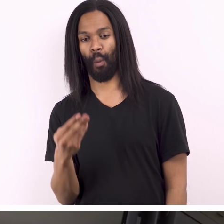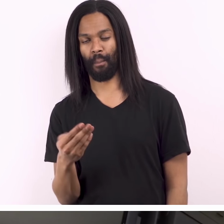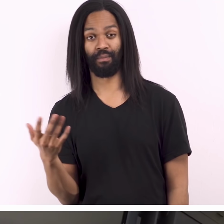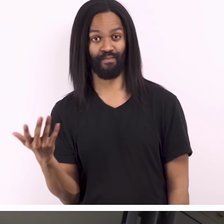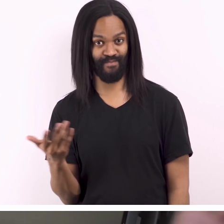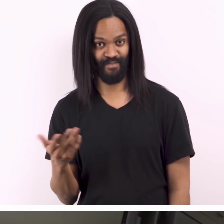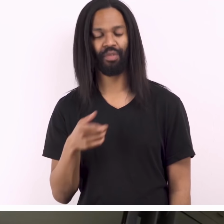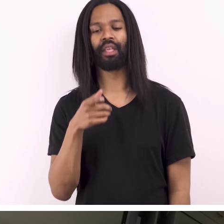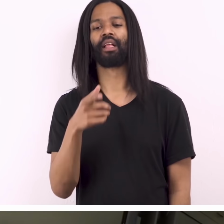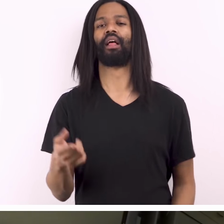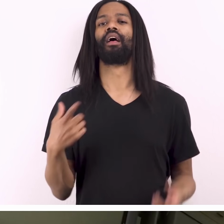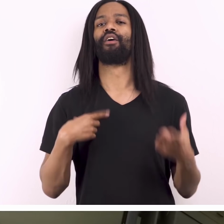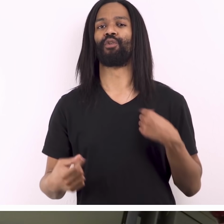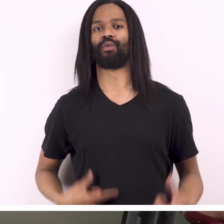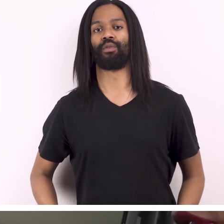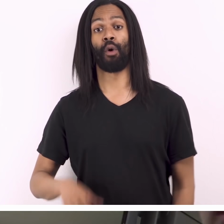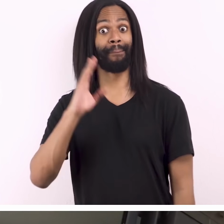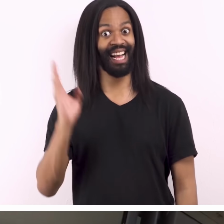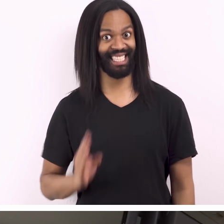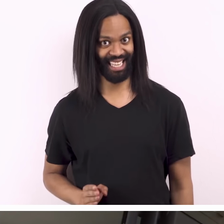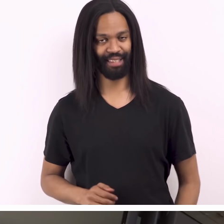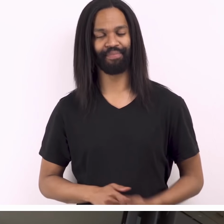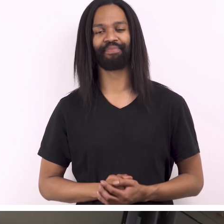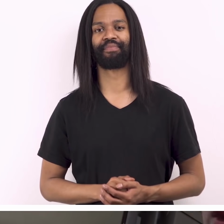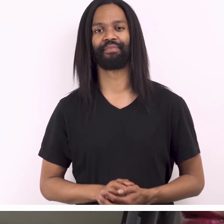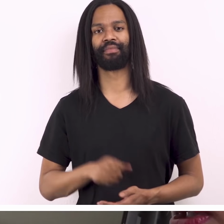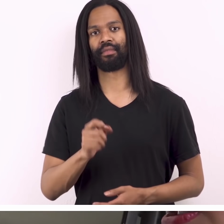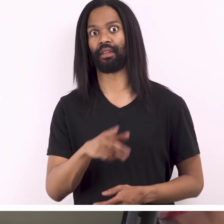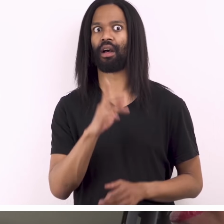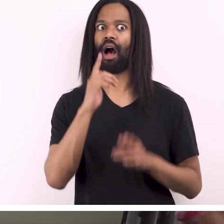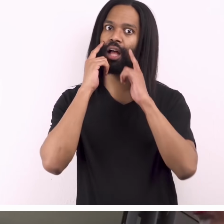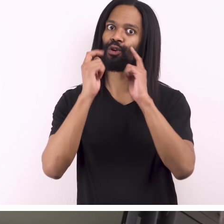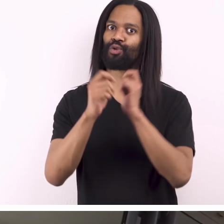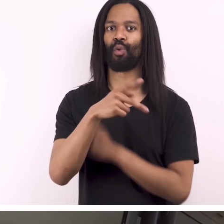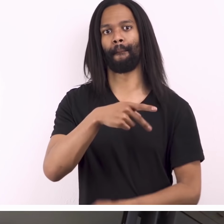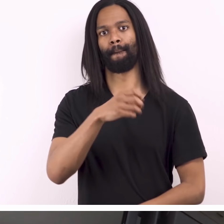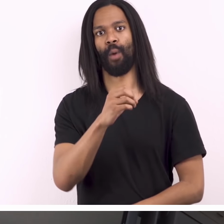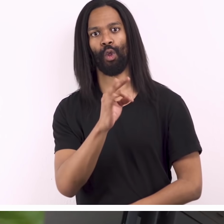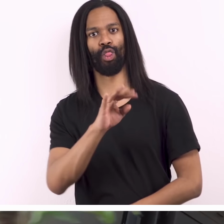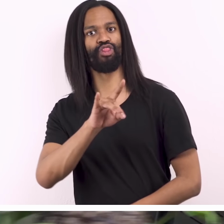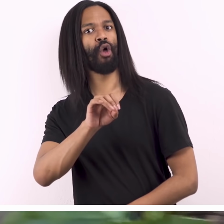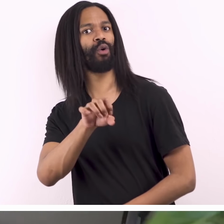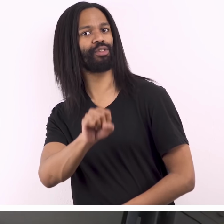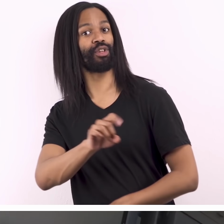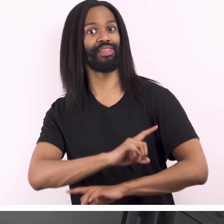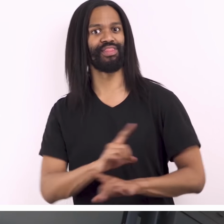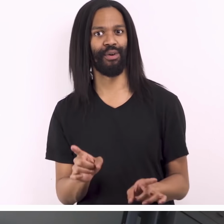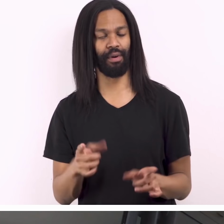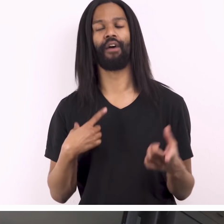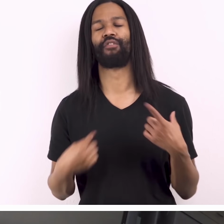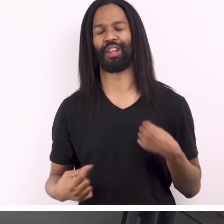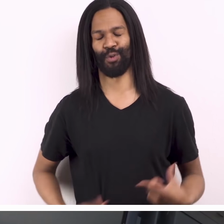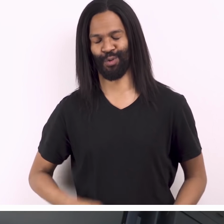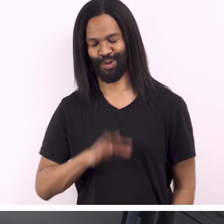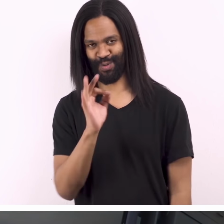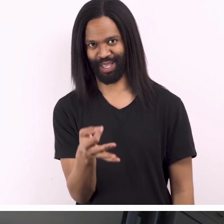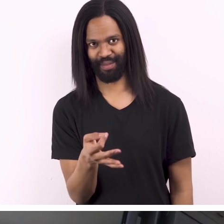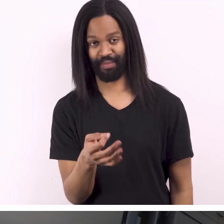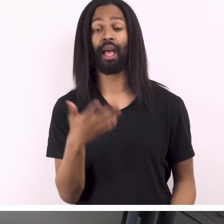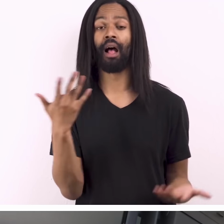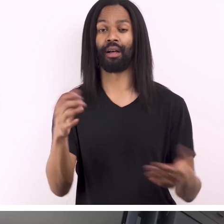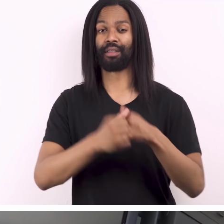le Brésil, c'est un philodendron, hein. Ce n'est pas un pothos, attention, c'est un philodendron, il y en a de plusieurs types. Donc moi je vous